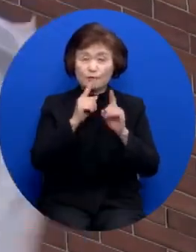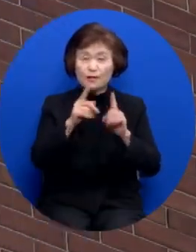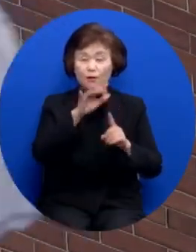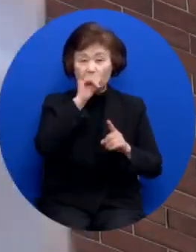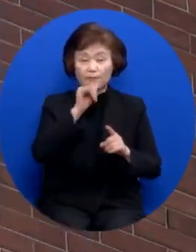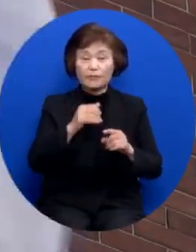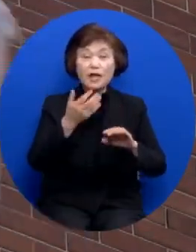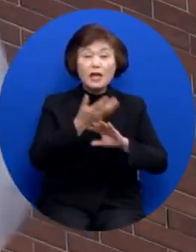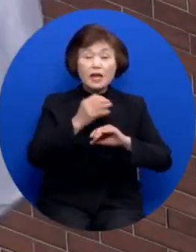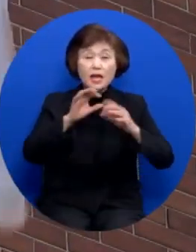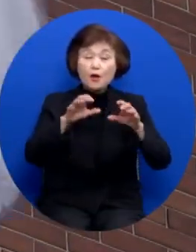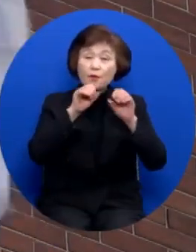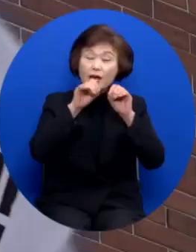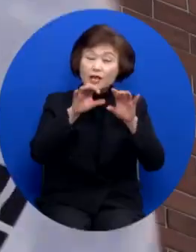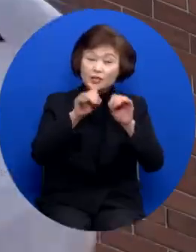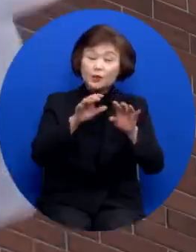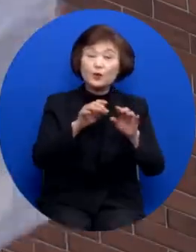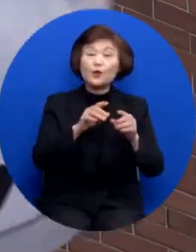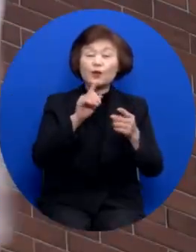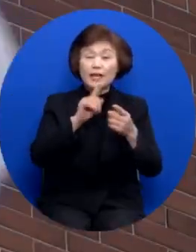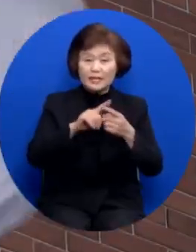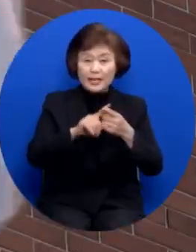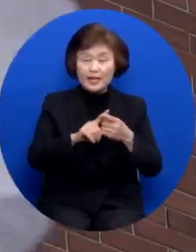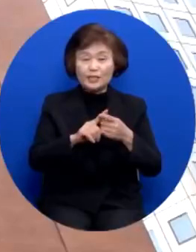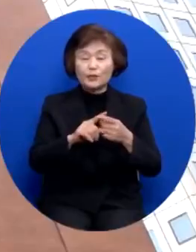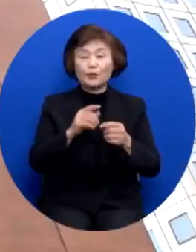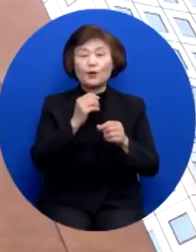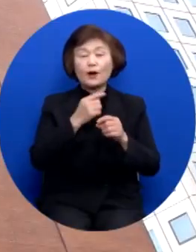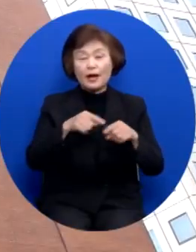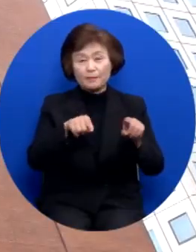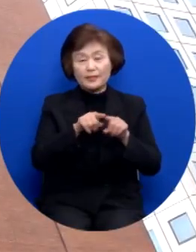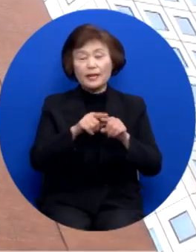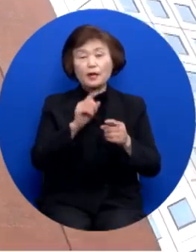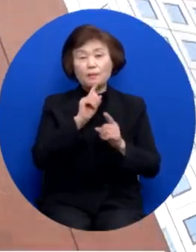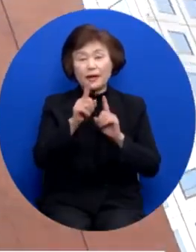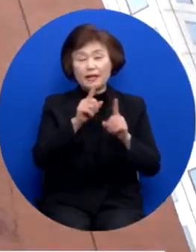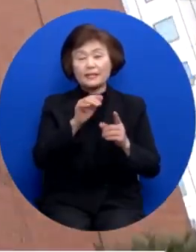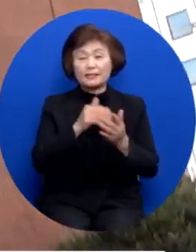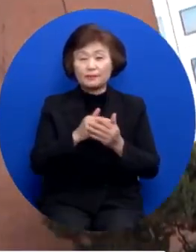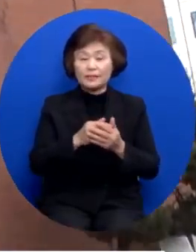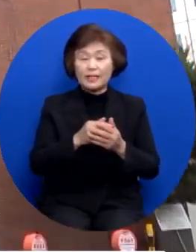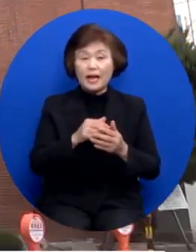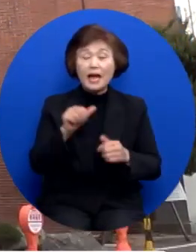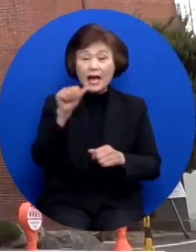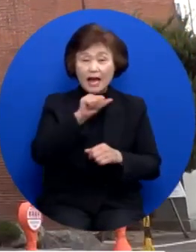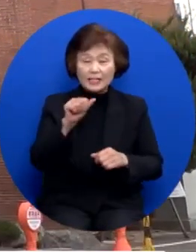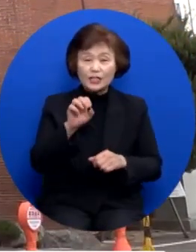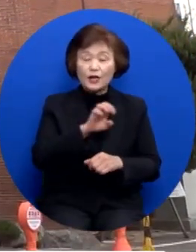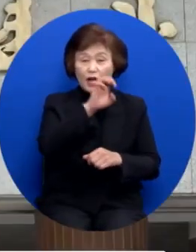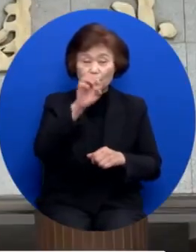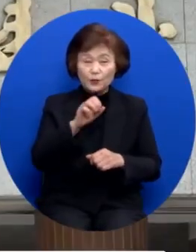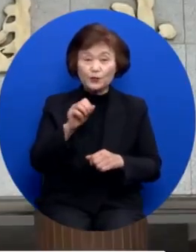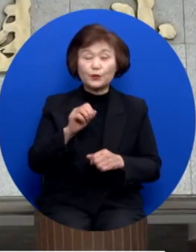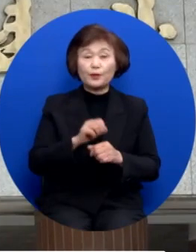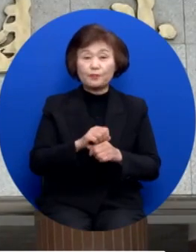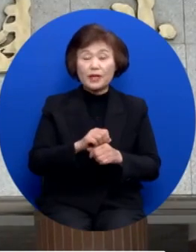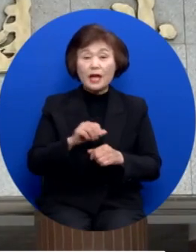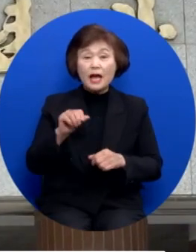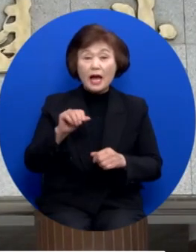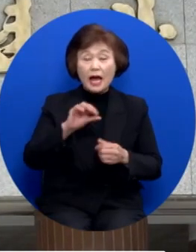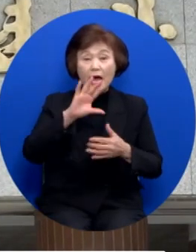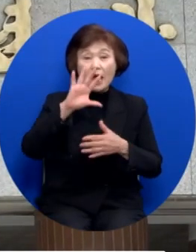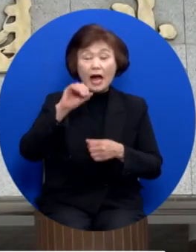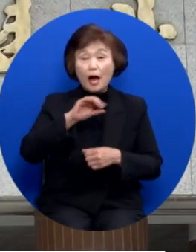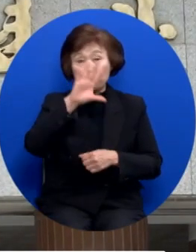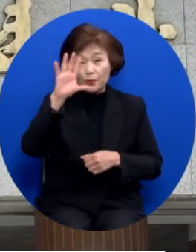회복을 위해 선교 노회란 개념도 도입합니다 김희식 총회장은 아시아와 유럽 아프리카 오세아니아 미주